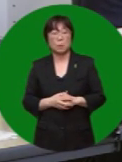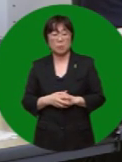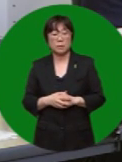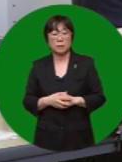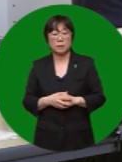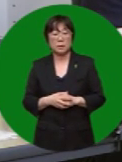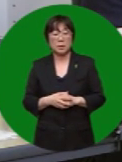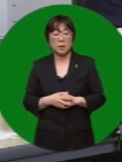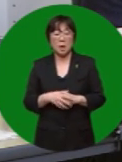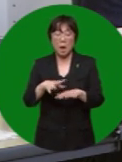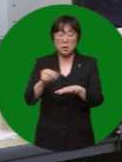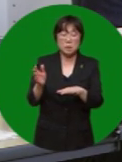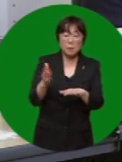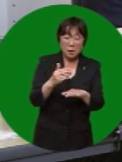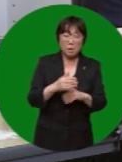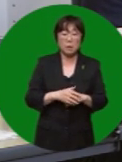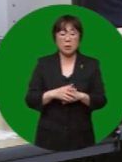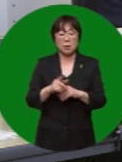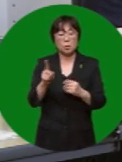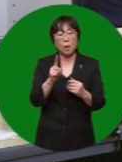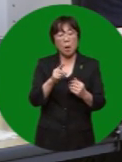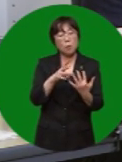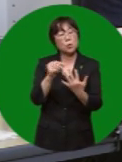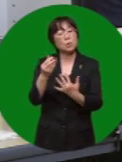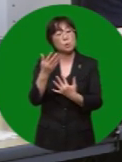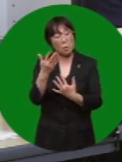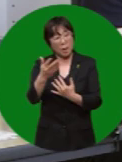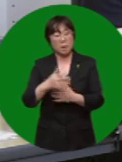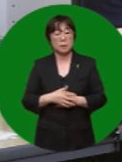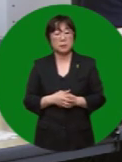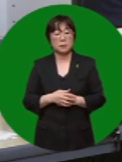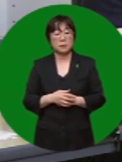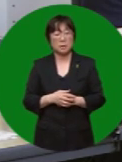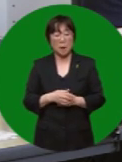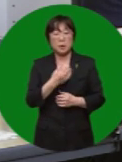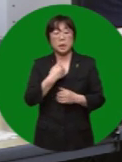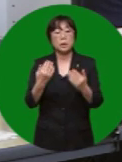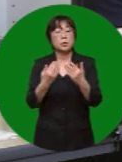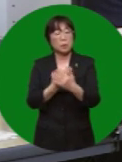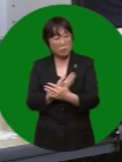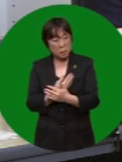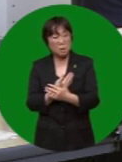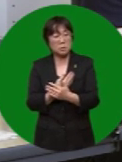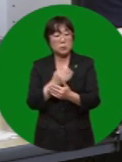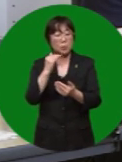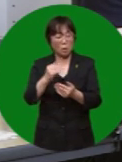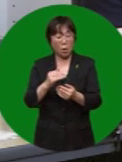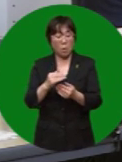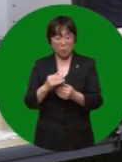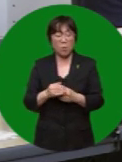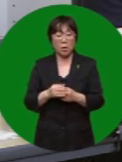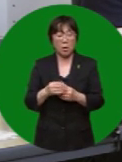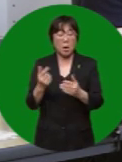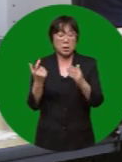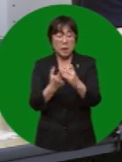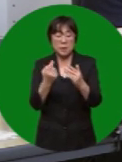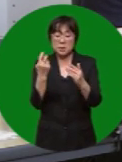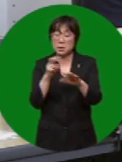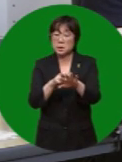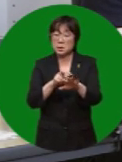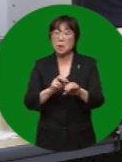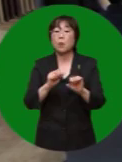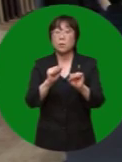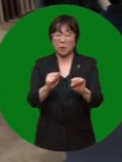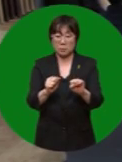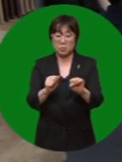るような、最初からじゃあどれをもう取るんだということができるようなものを一気に耐震診断を